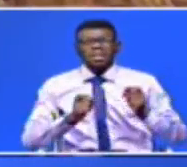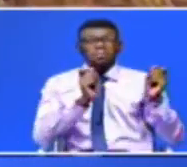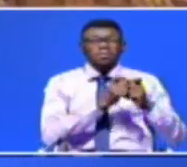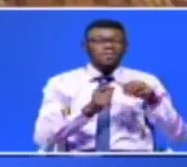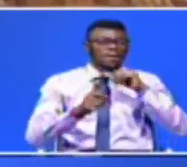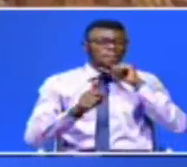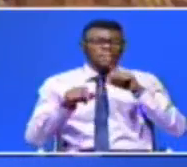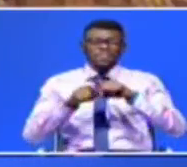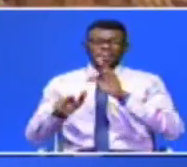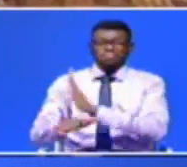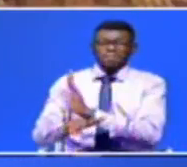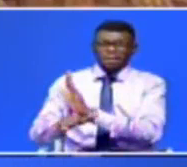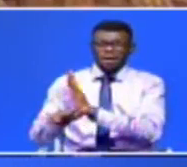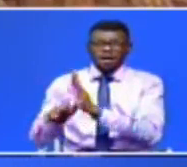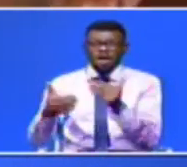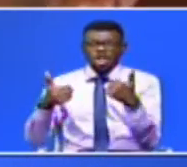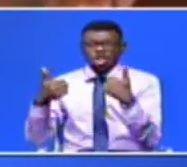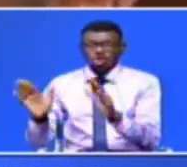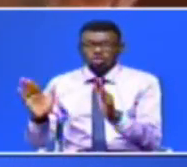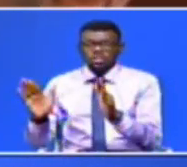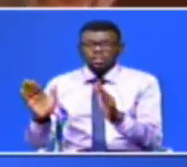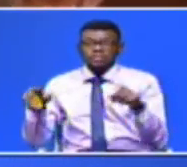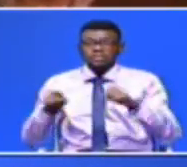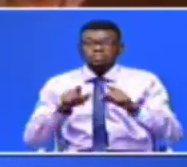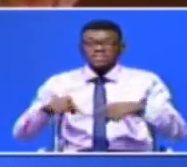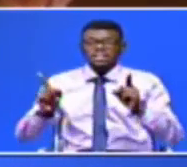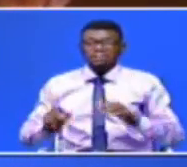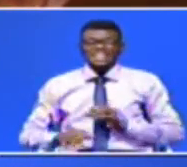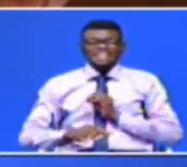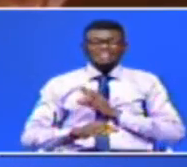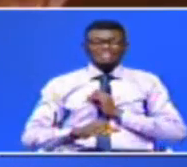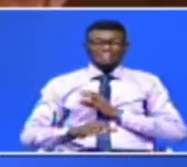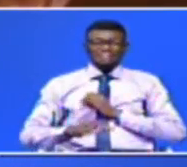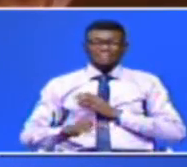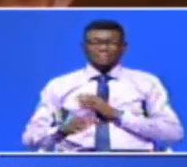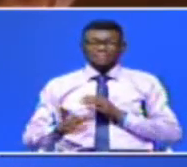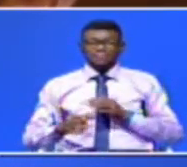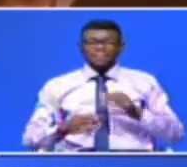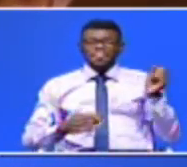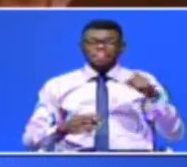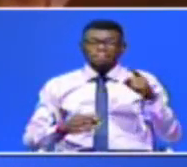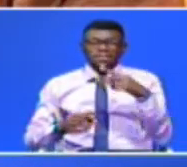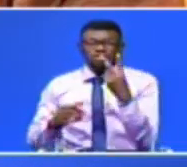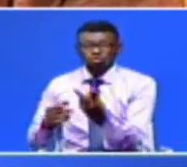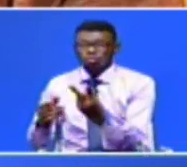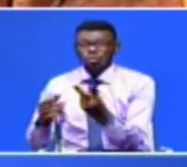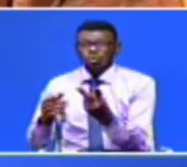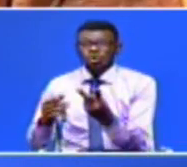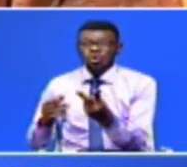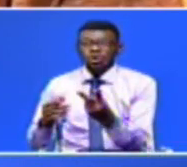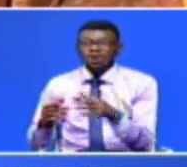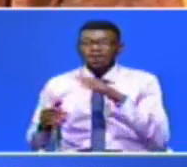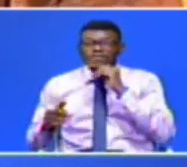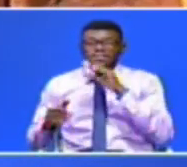mama mzazi ni nzito, ila hofu yake mwenyewe imemwacha hoi. Inakaribia miezi miwili sasa tangu alipoondoka nyumbani